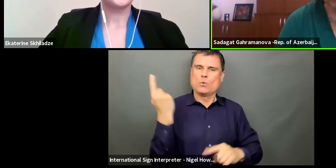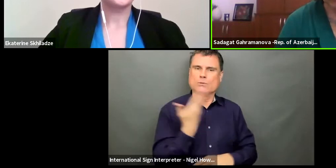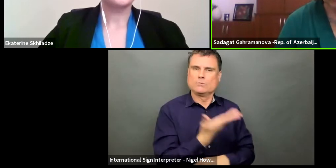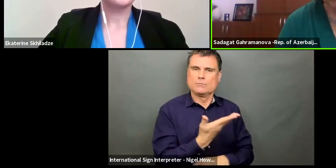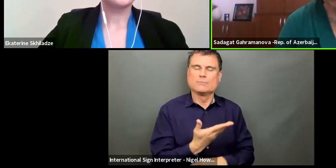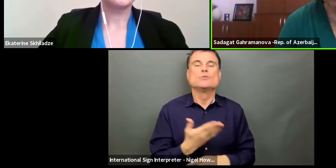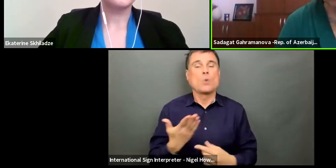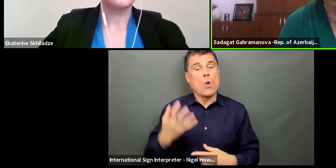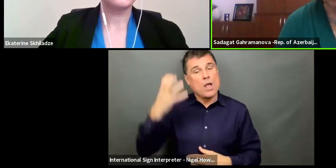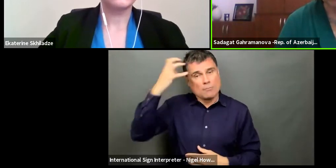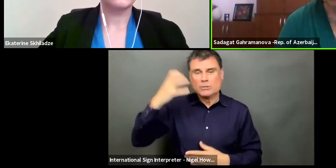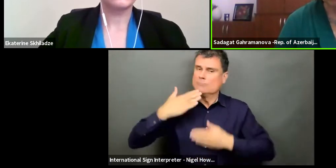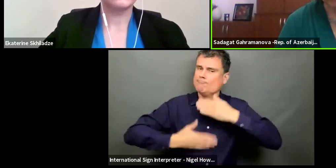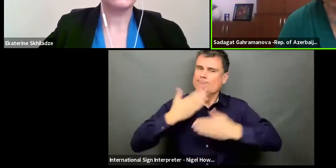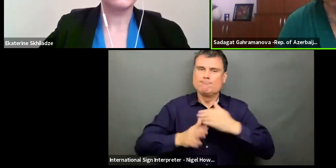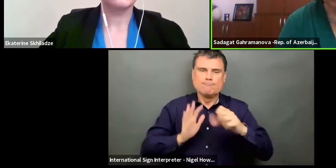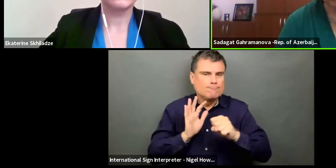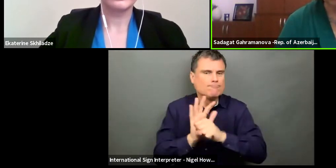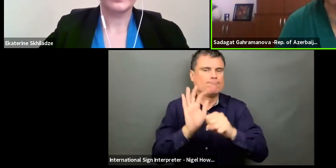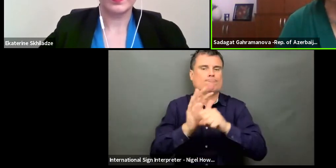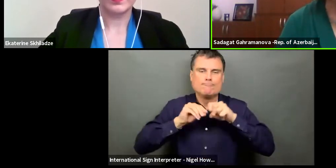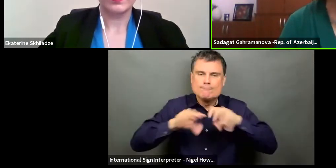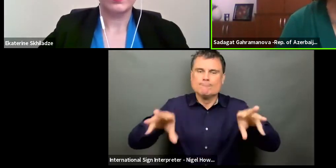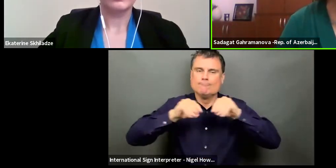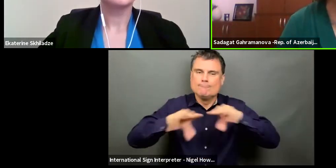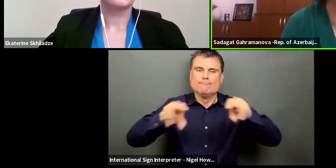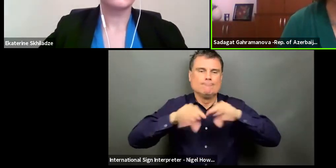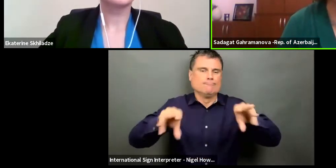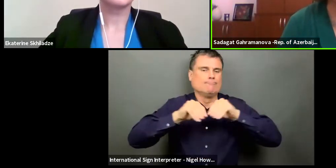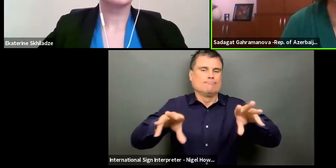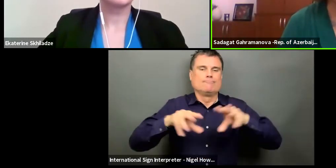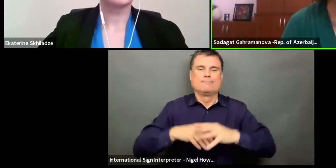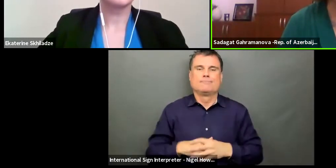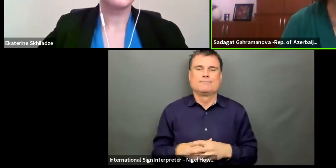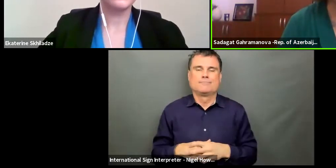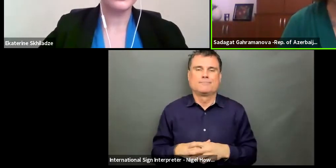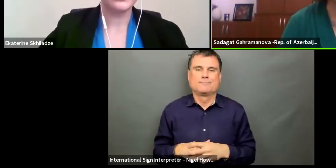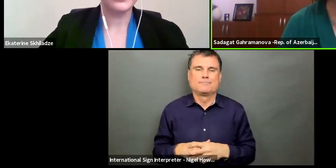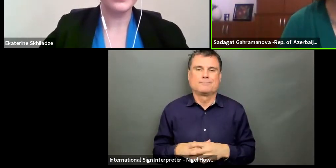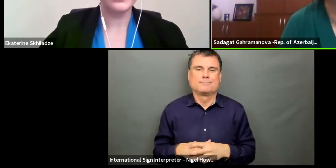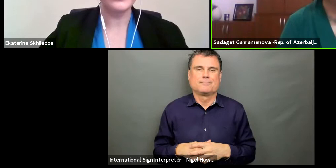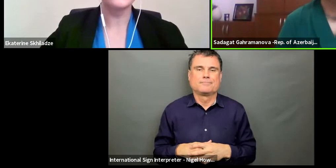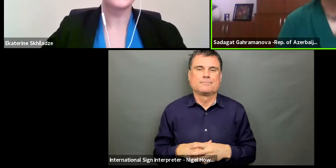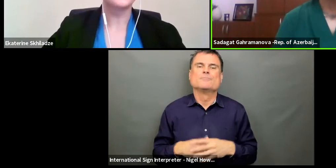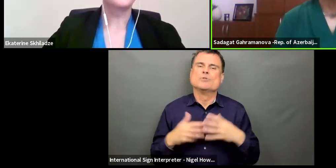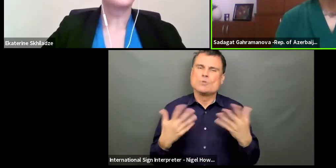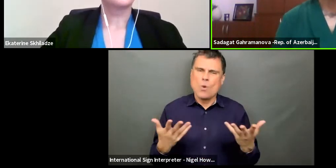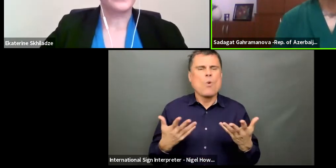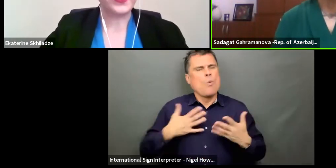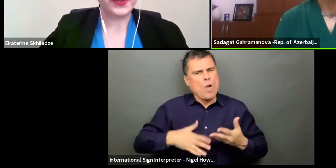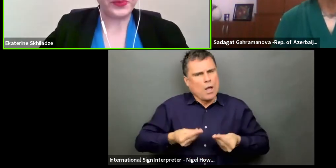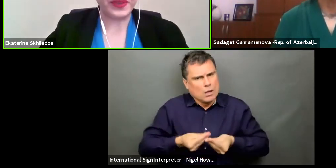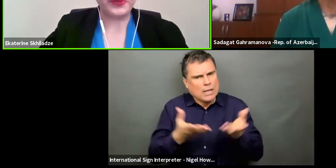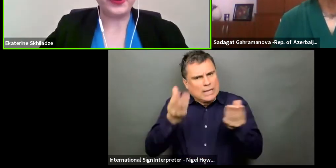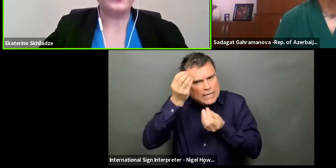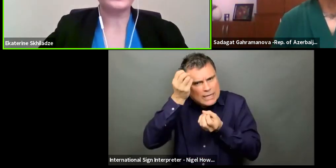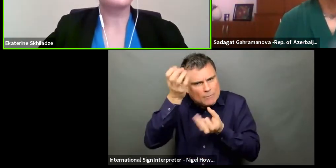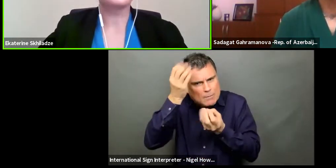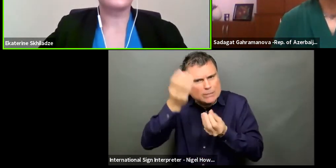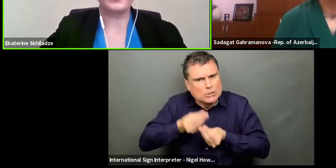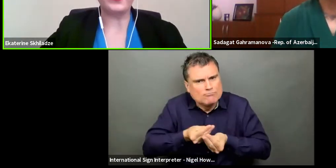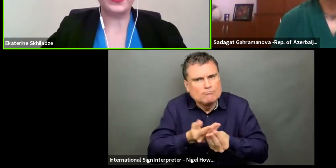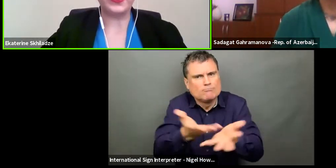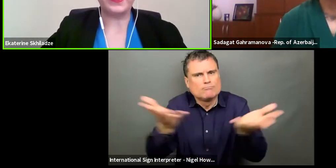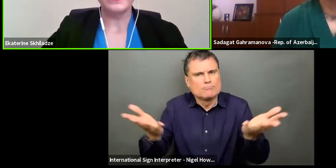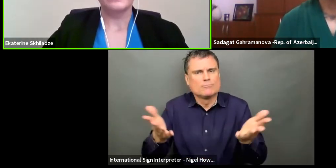тщательно изучать и сократить масштабы этого явления. Благодарю за внимание. Thank you very much,